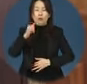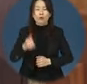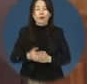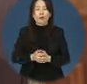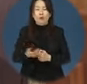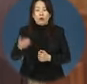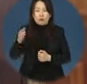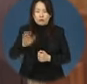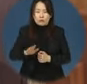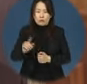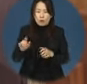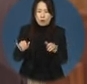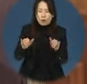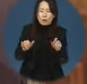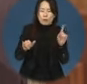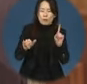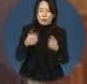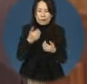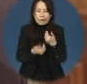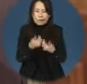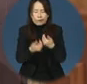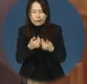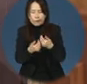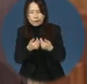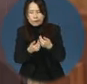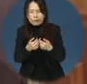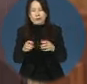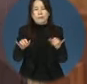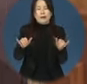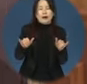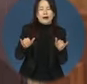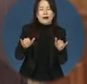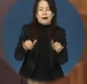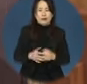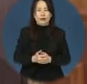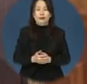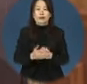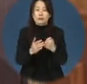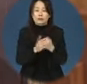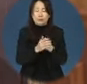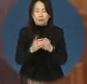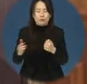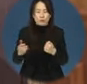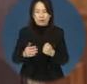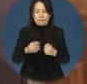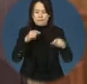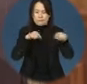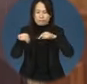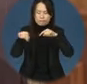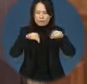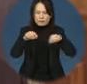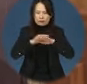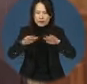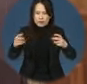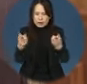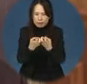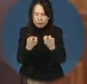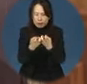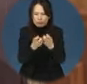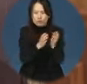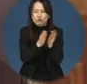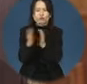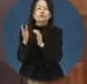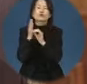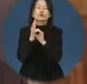이제 갈등이 일어날 수 있는 소지가 있지 않습니까 그러면 에서 제대로 이제 많은 정책적 대안을 마련 중에 있고요 아직